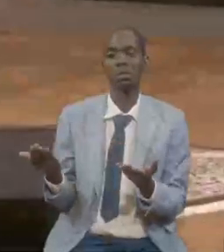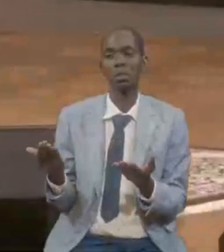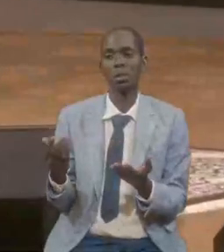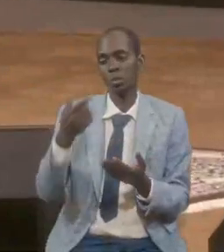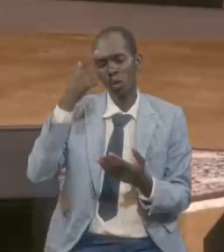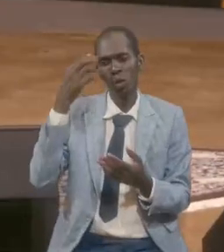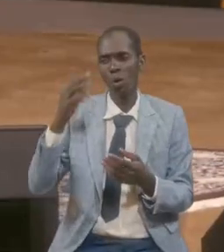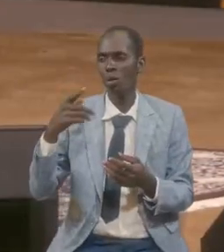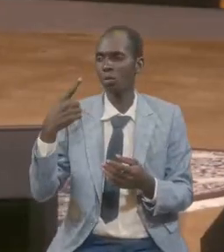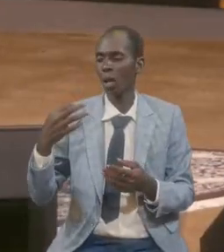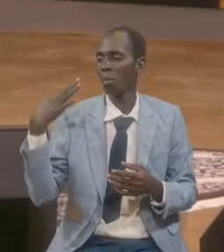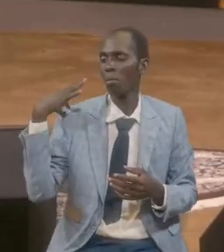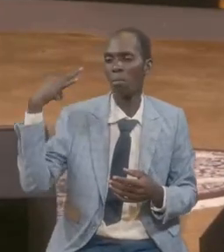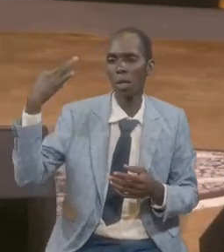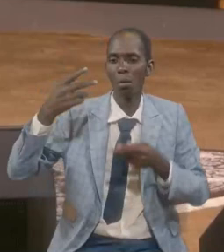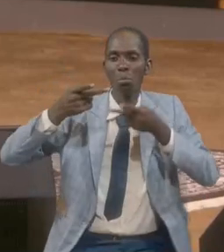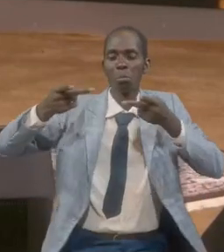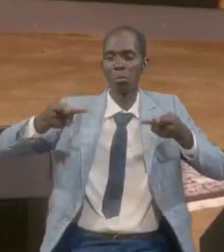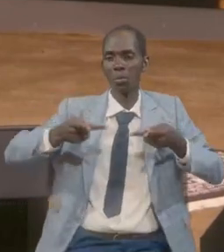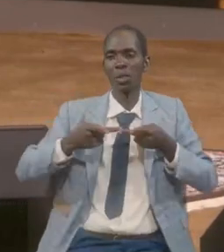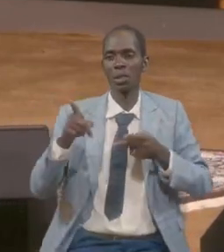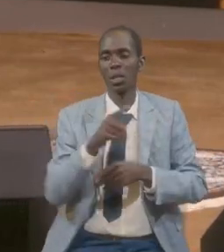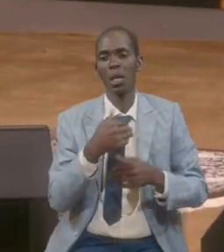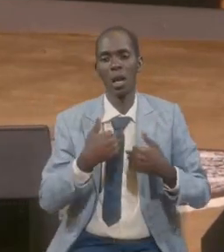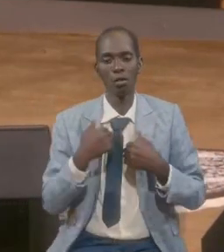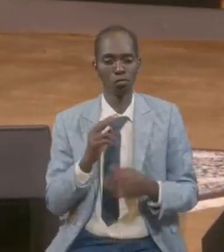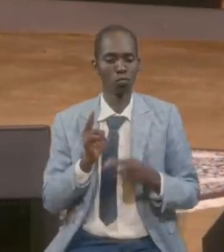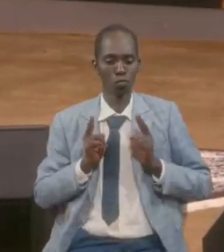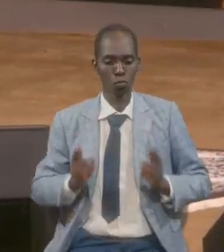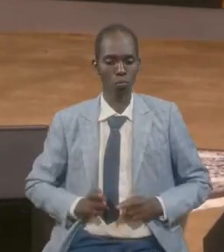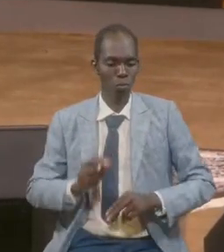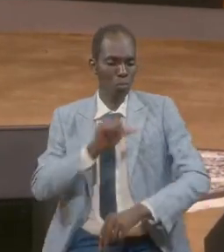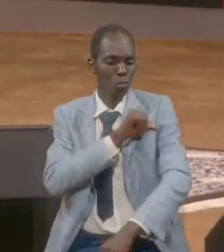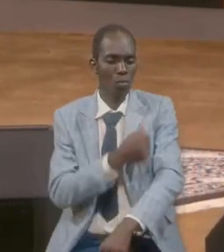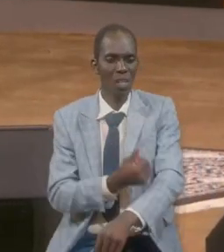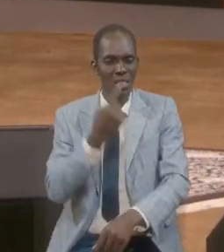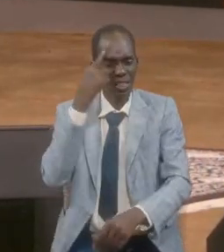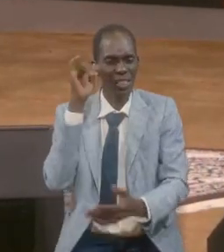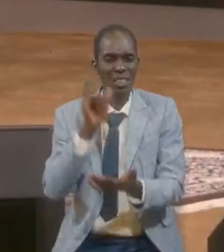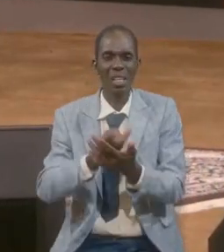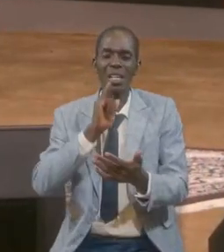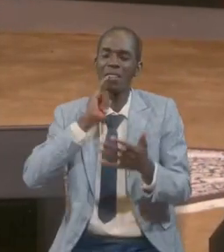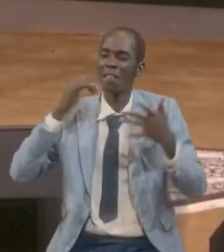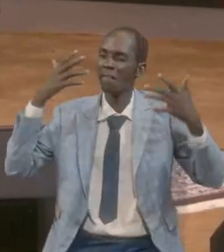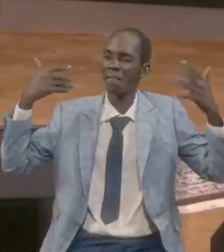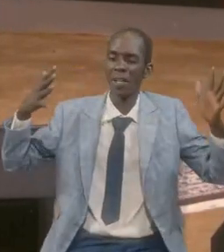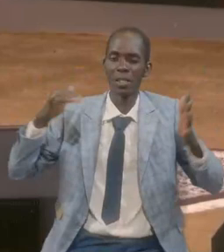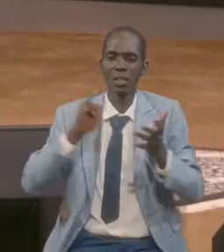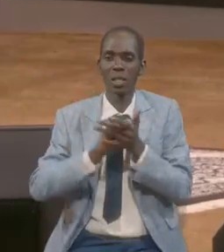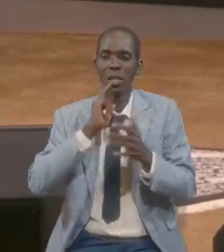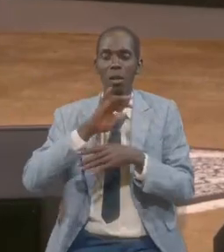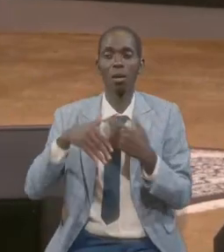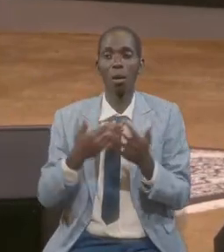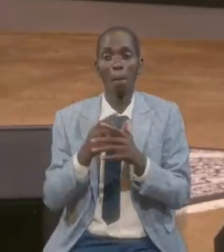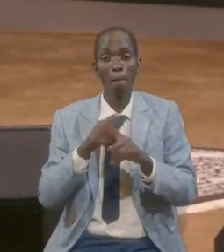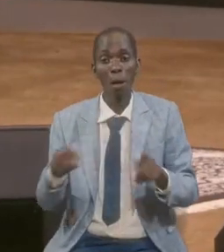qu'ils détiennent, l'autorité humaine qu'ils ont, ils croient que cela termine tout.